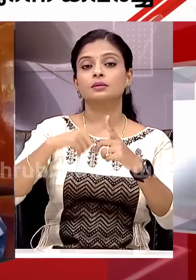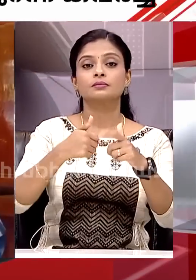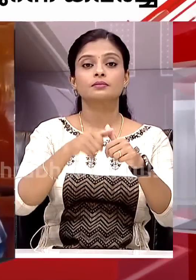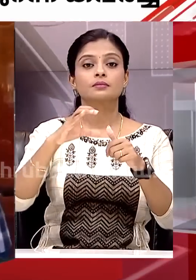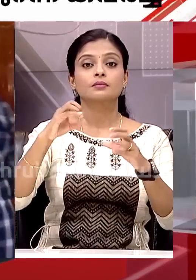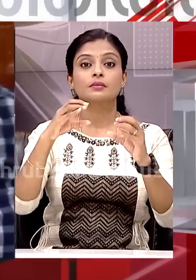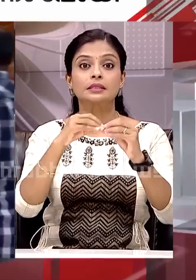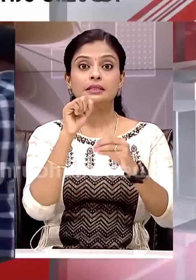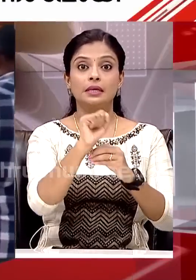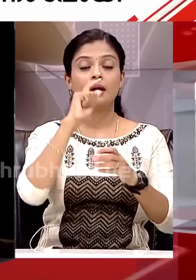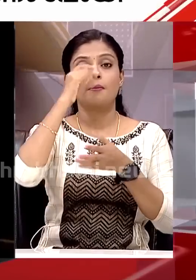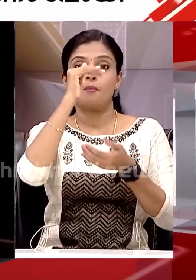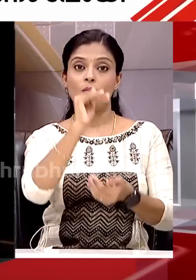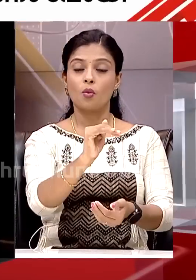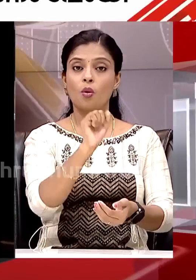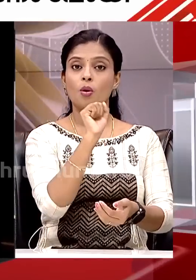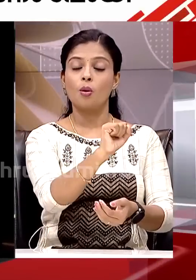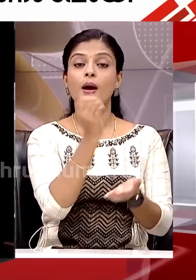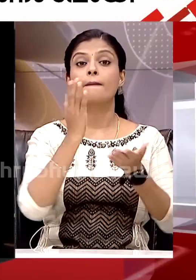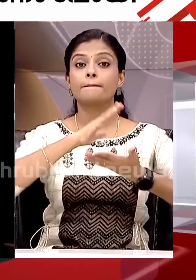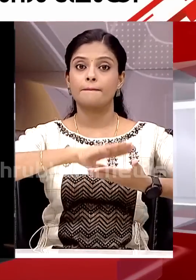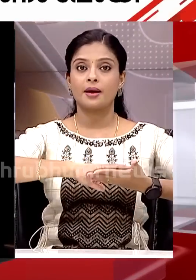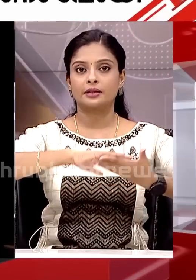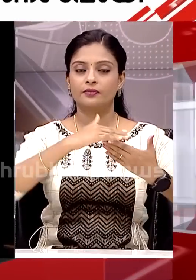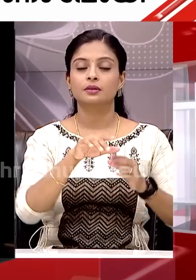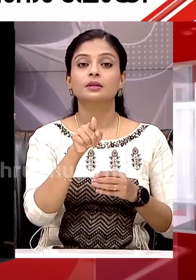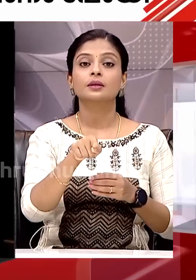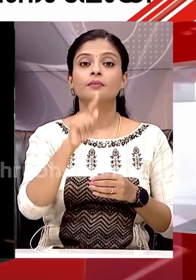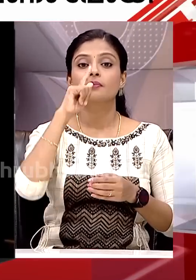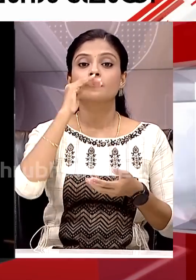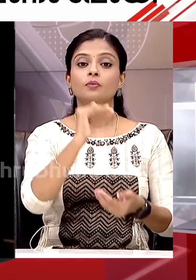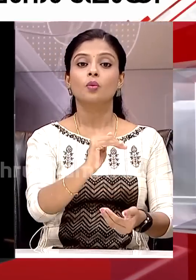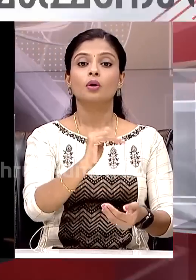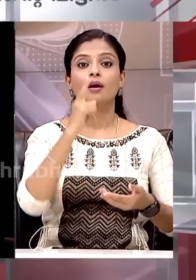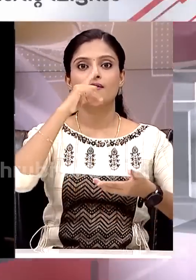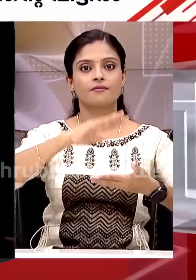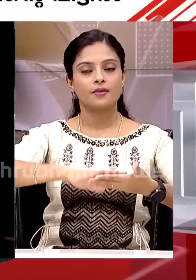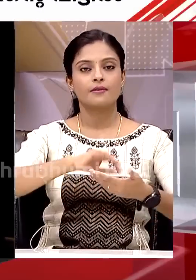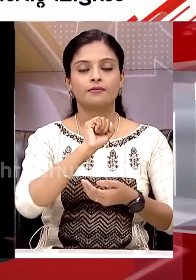അഭി ജേക്കബിന്റെ വിവാഹം നടന്നത്. മകന്റെ ഭാര്യ അലീനയുടെയും അതോടൊപ്പം തന്നെ